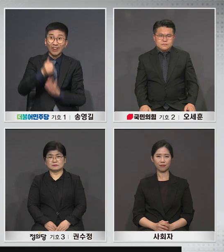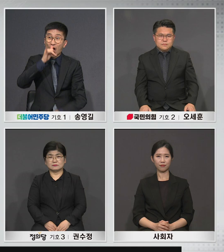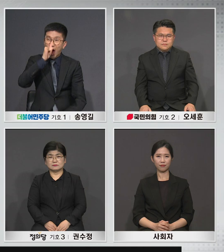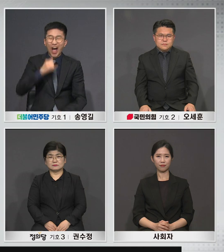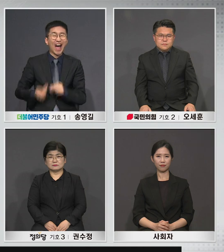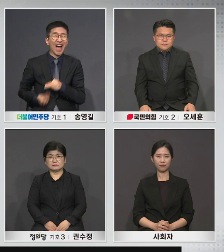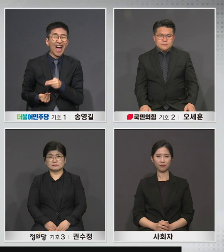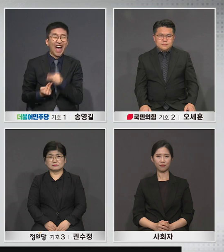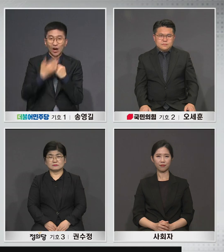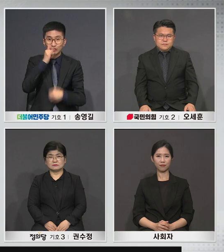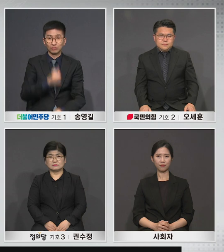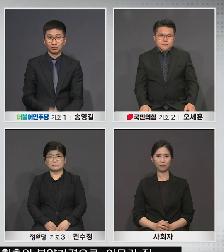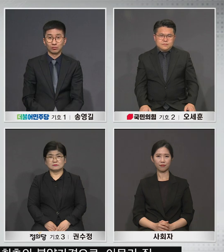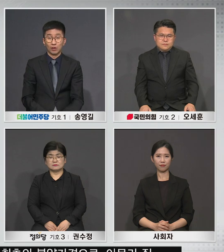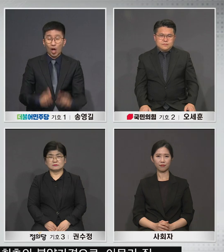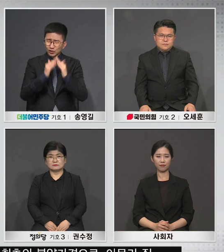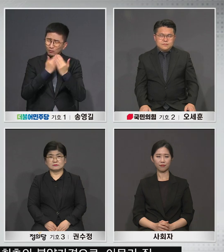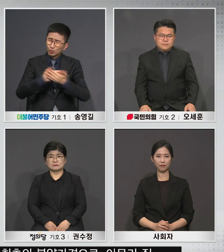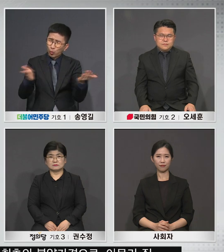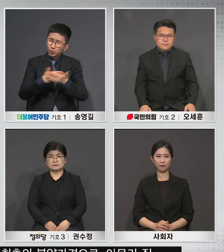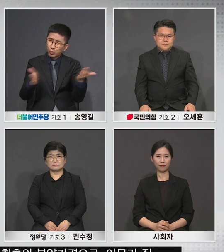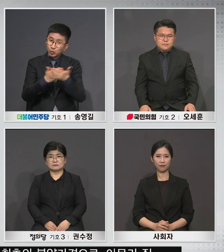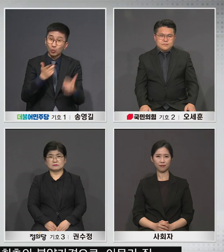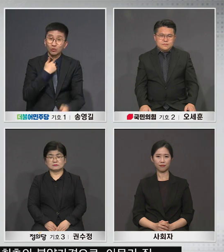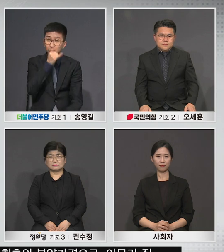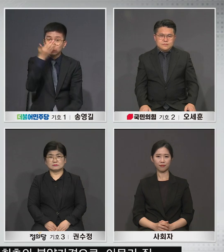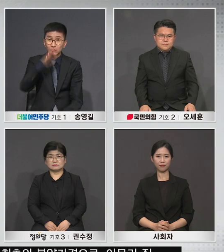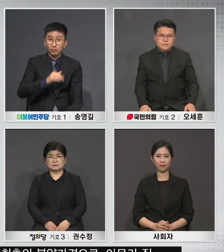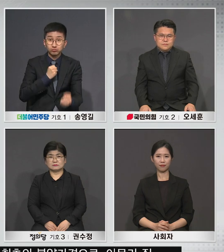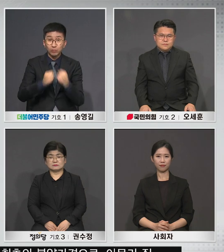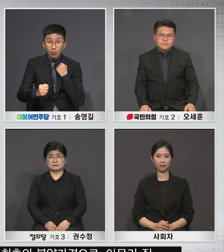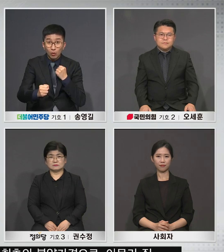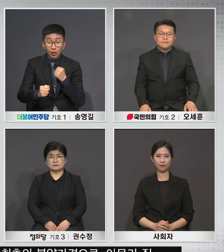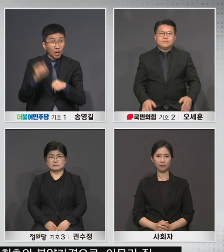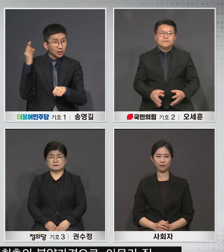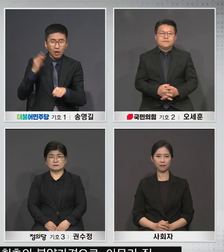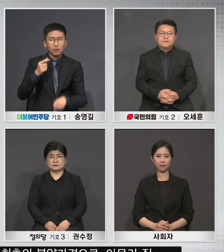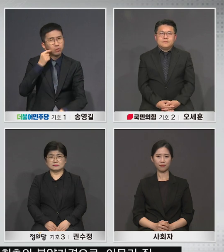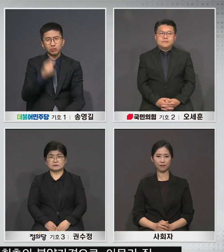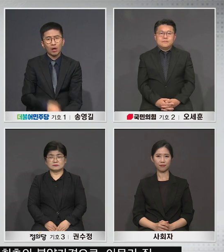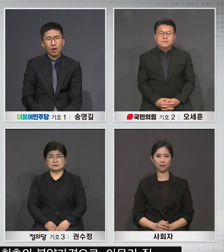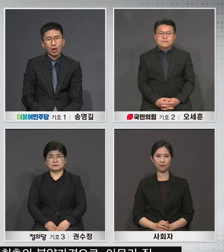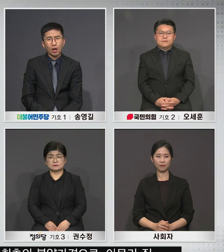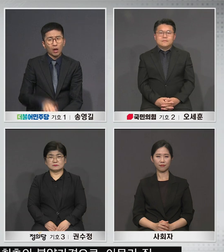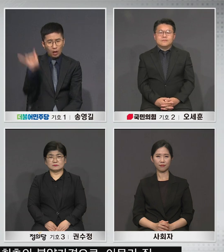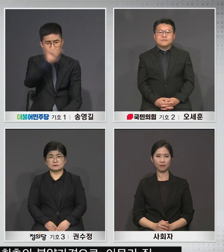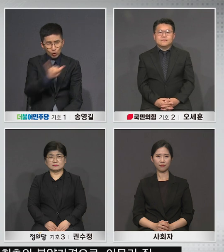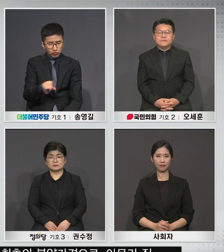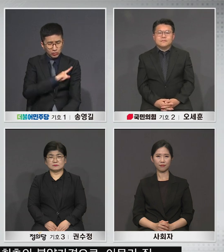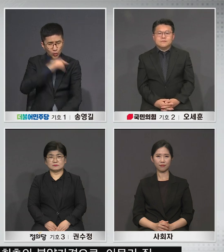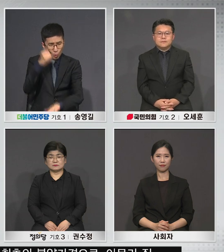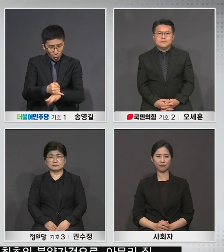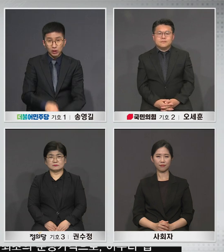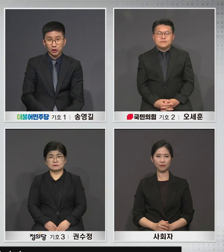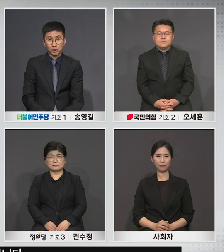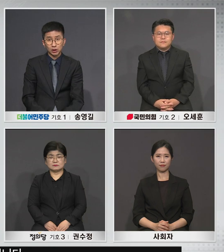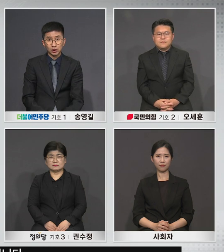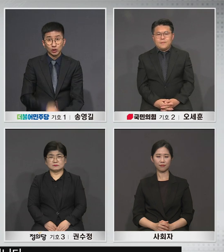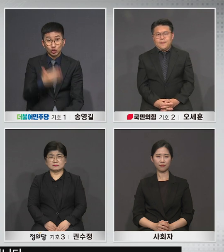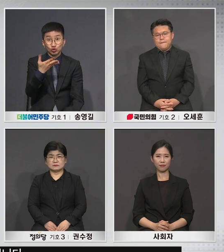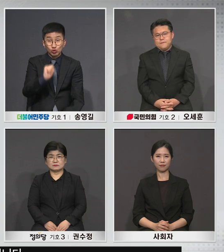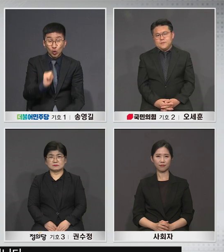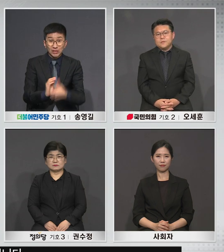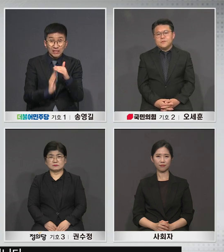수많은 주택이 공급됐지만 주택 보급률이 높아지지가 않아요. 서울이 전국에서 최하위입니다. 9억 이상 되는 허그가